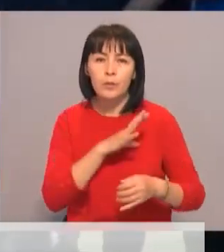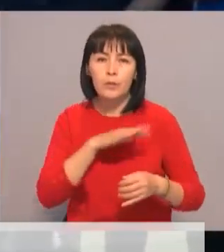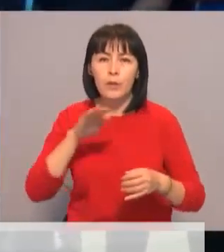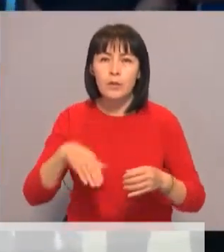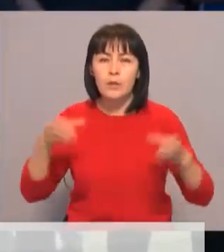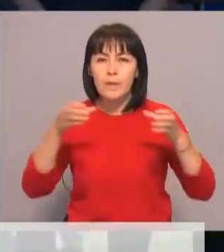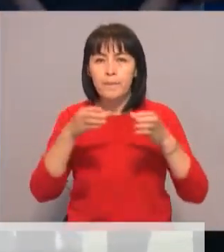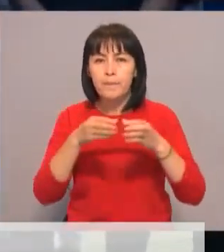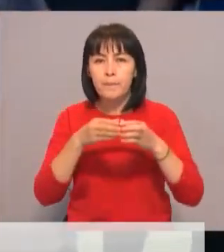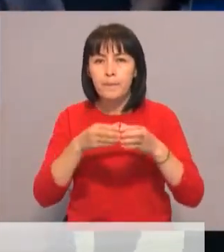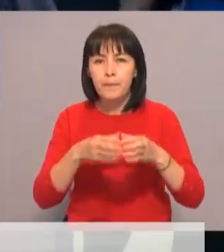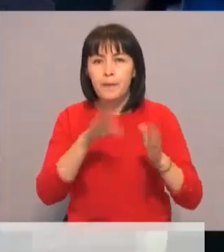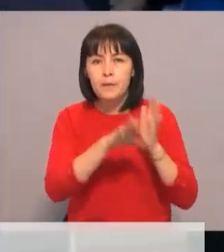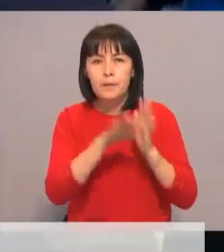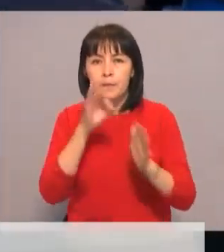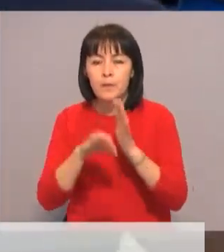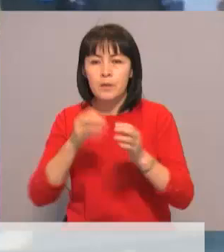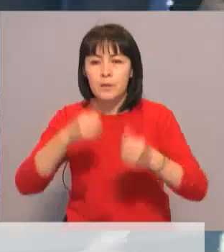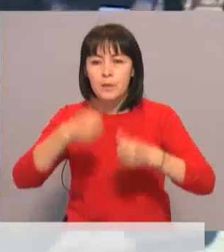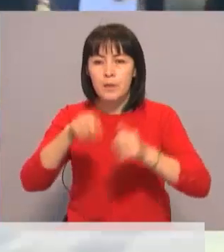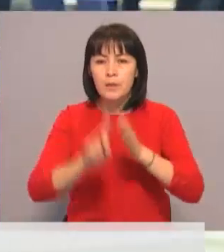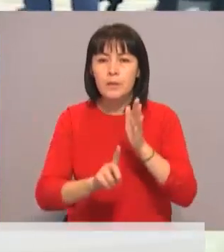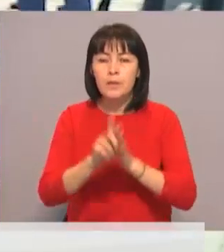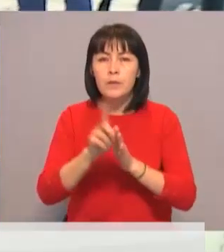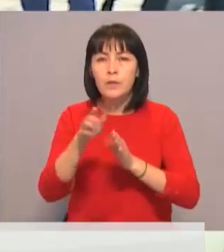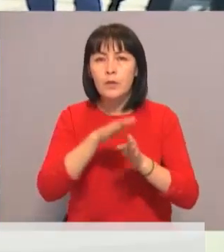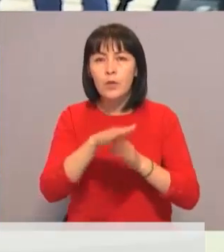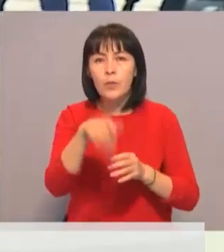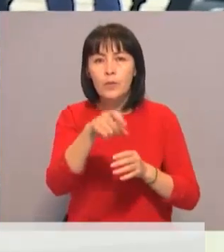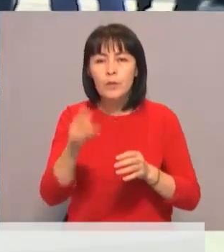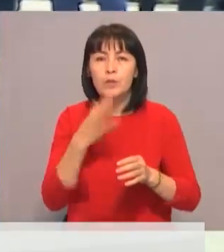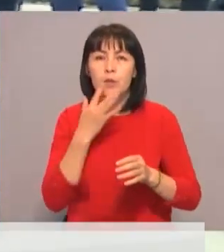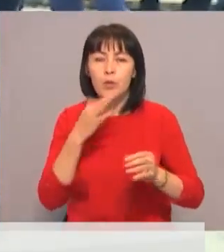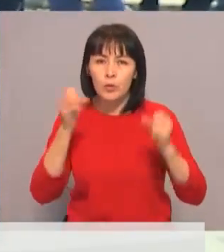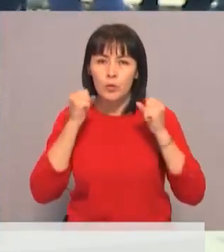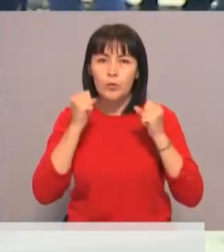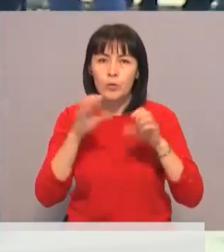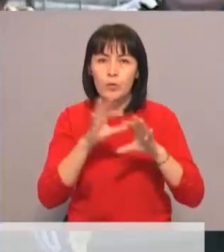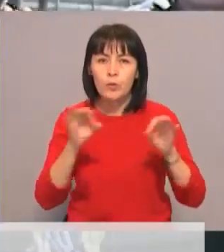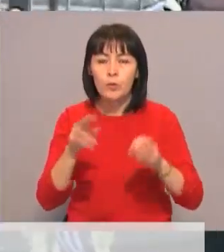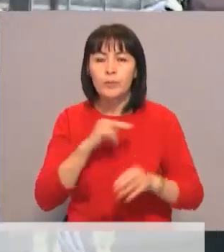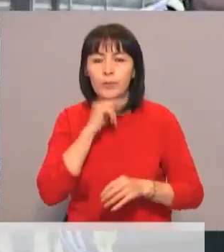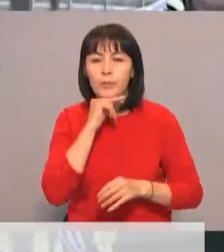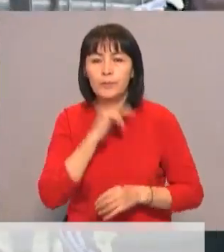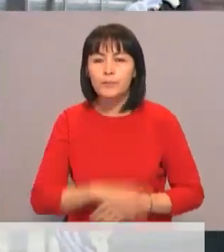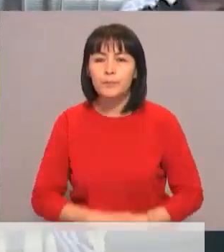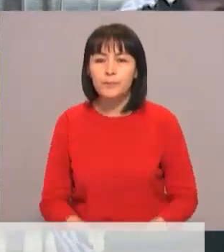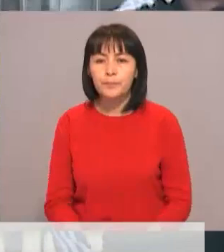Артынша командалар арасында жеребе тасталып сайыс басталды. Ұйымдастырушылар ұлттық спортты ұлықтауға басымдық бердік